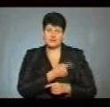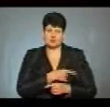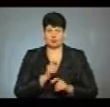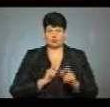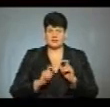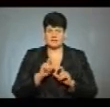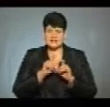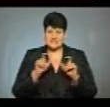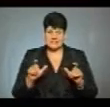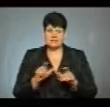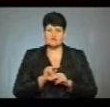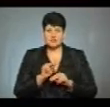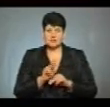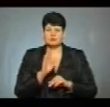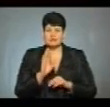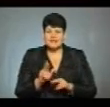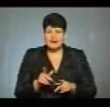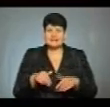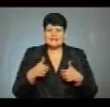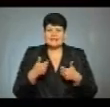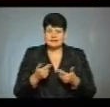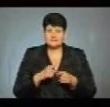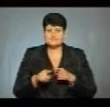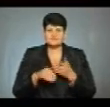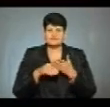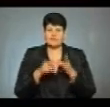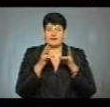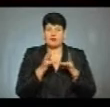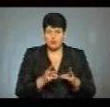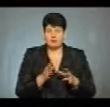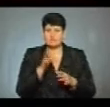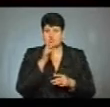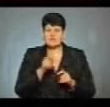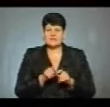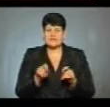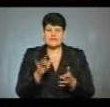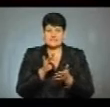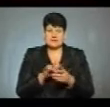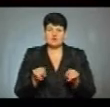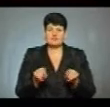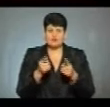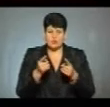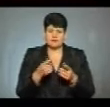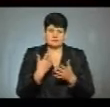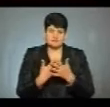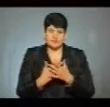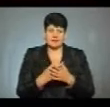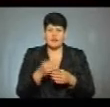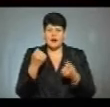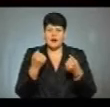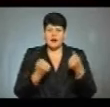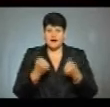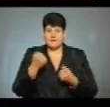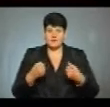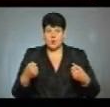університеті. Парамедики вчитимуть, як надавати екстрену допомогу травмованим. Під час відкриття центру створили симуляцію автопригоди і показали,